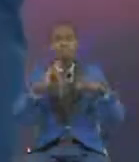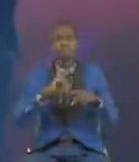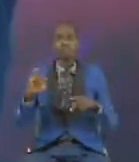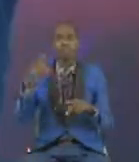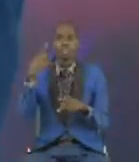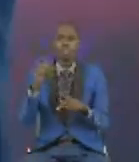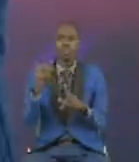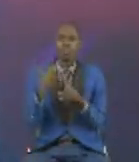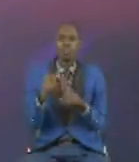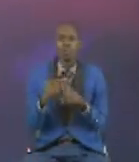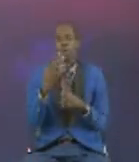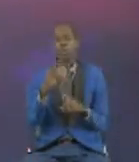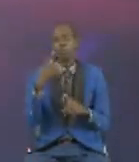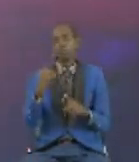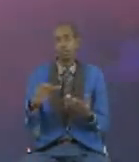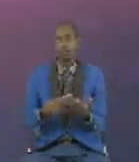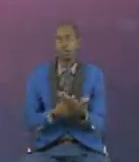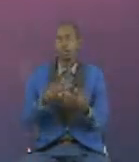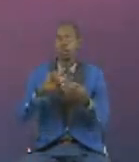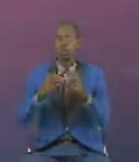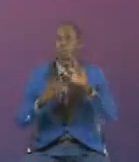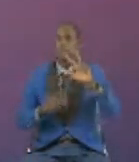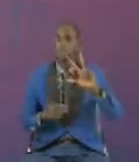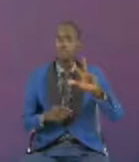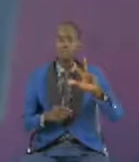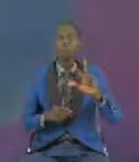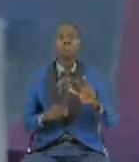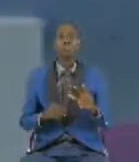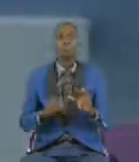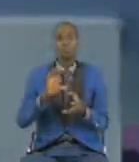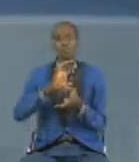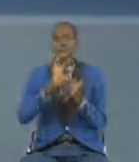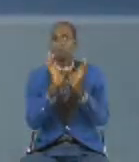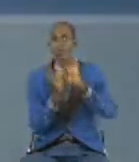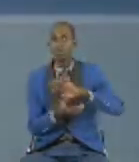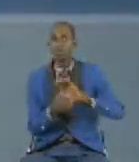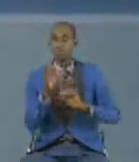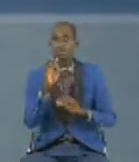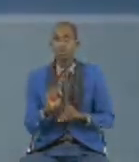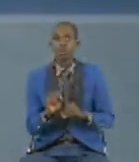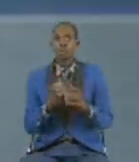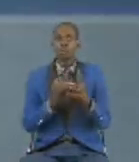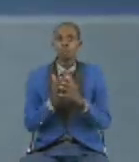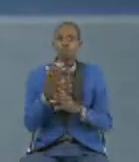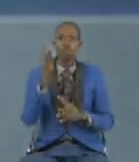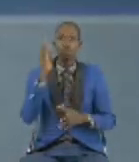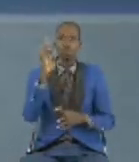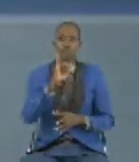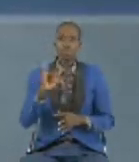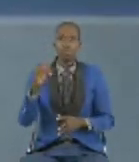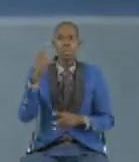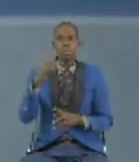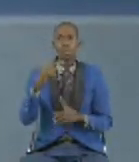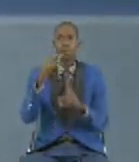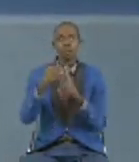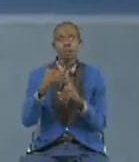de la parole de l'Évangile. Troisième sous-élément, les conversions à travers la prédication de la